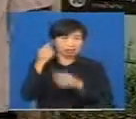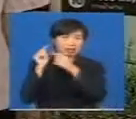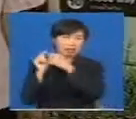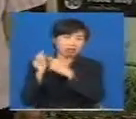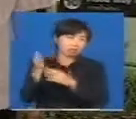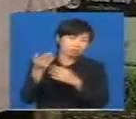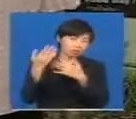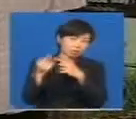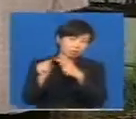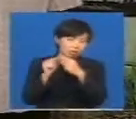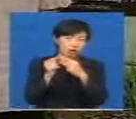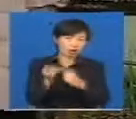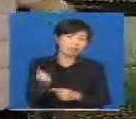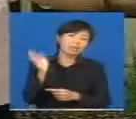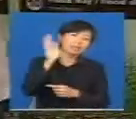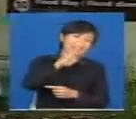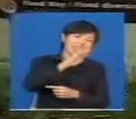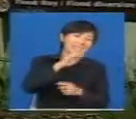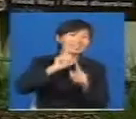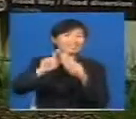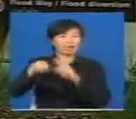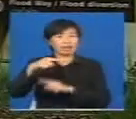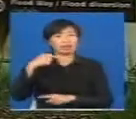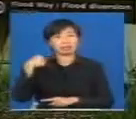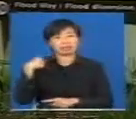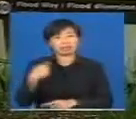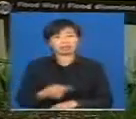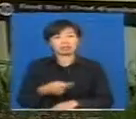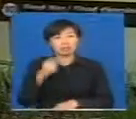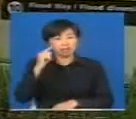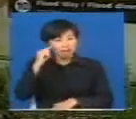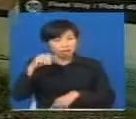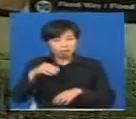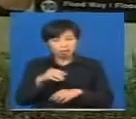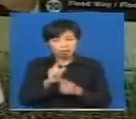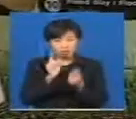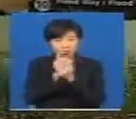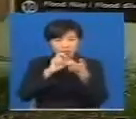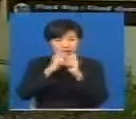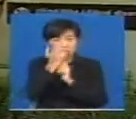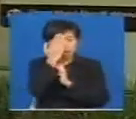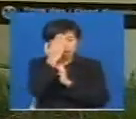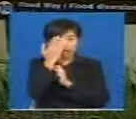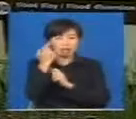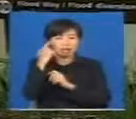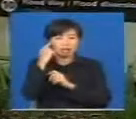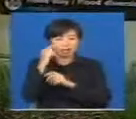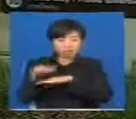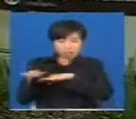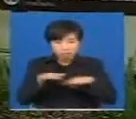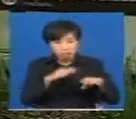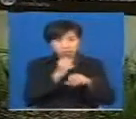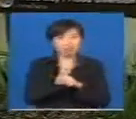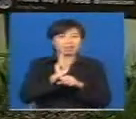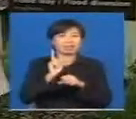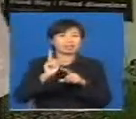นเรื่อง 2P2R อันนี้คือการเผชิญเหตุ เผชิญเหตุ การเตรียมพร้อมในการที่จะต่อสู้กับภัยพิบัติ ครับ และอันนี้เลยนะฮะ